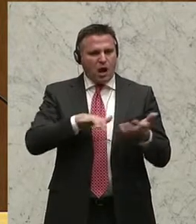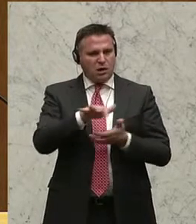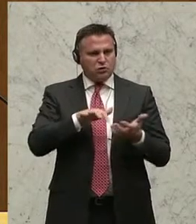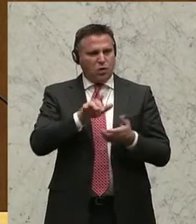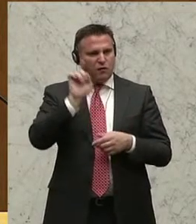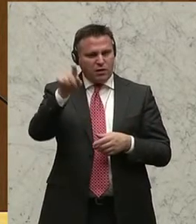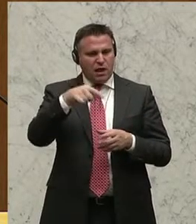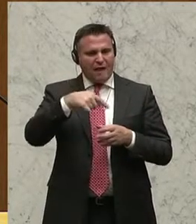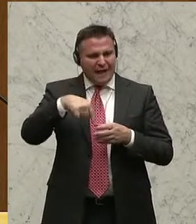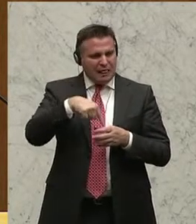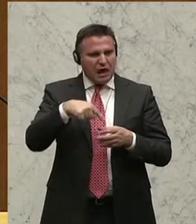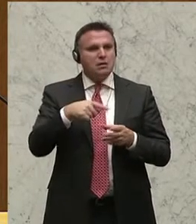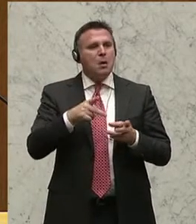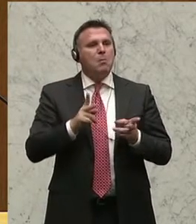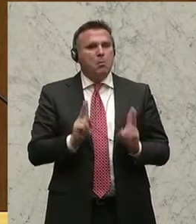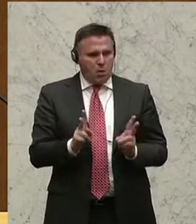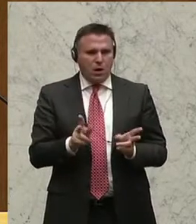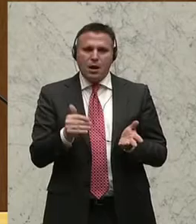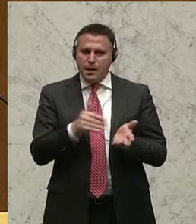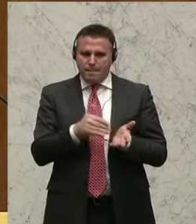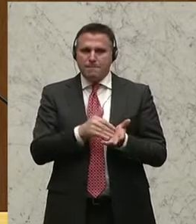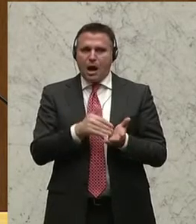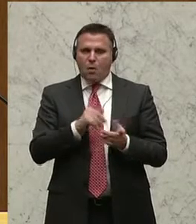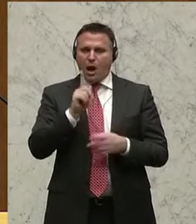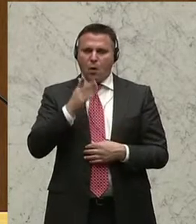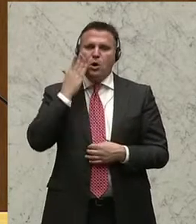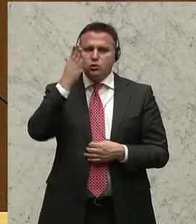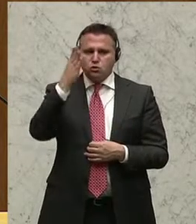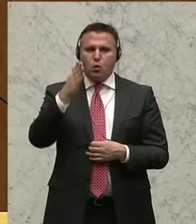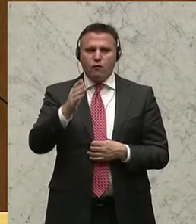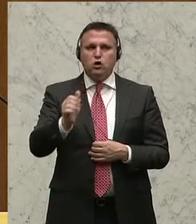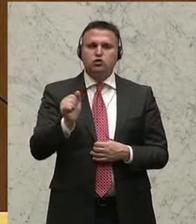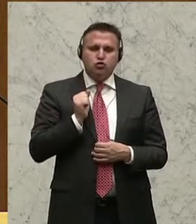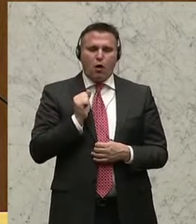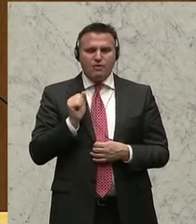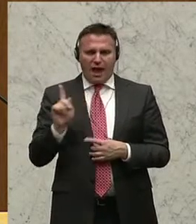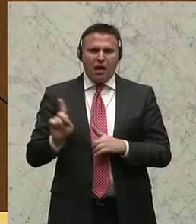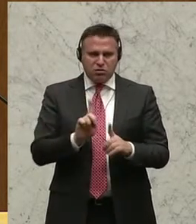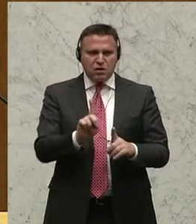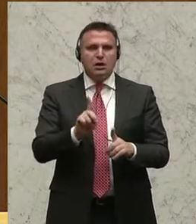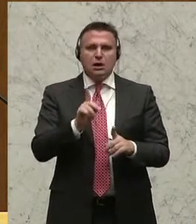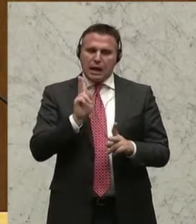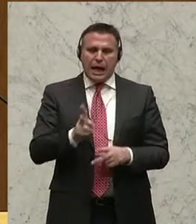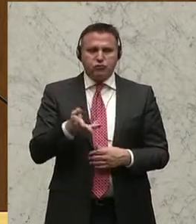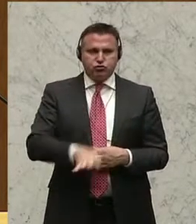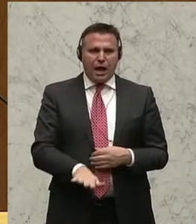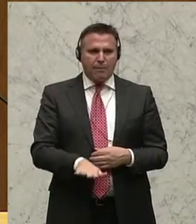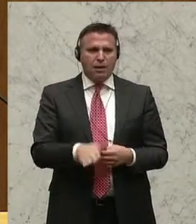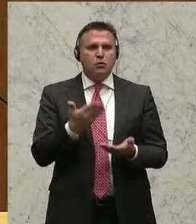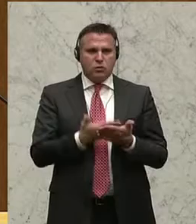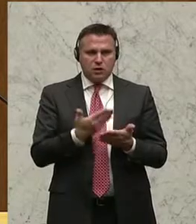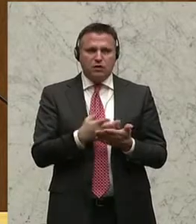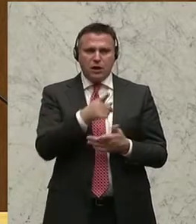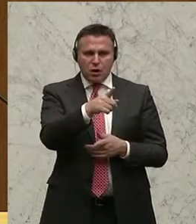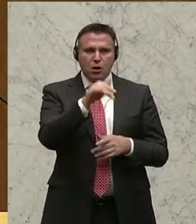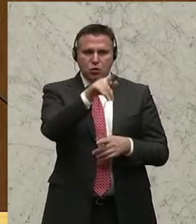im Inland möglich, dass auch in Zukunft die eine Soldatin oder der andere Soldat ums Leben kommt. Und denen